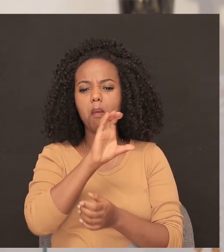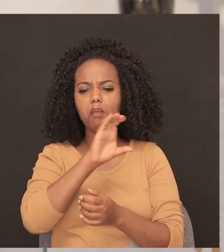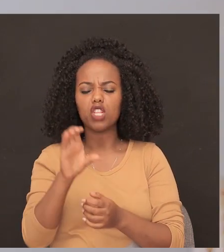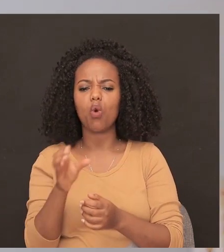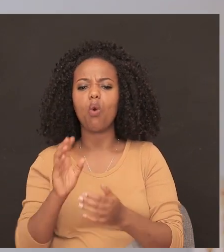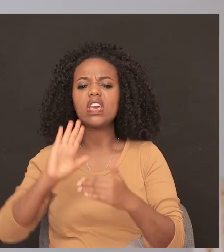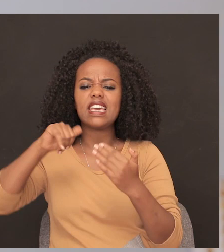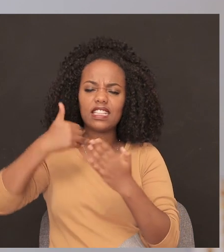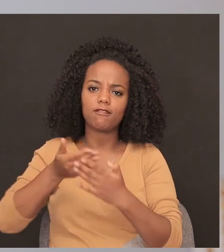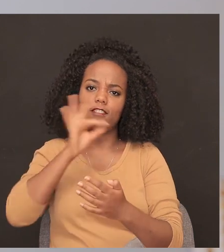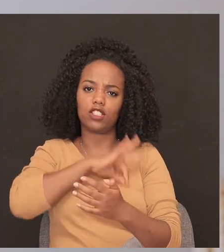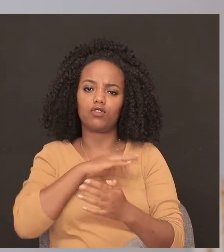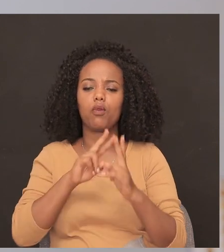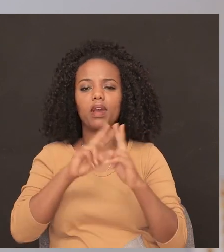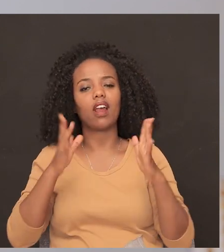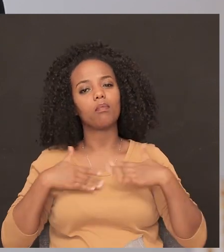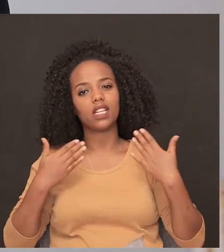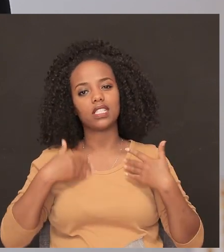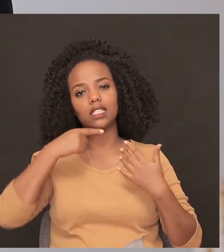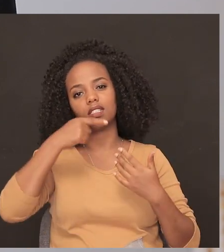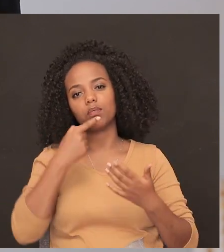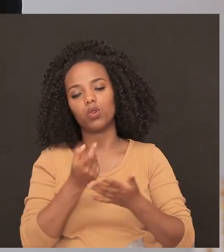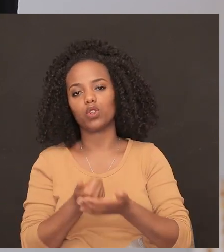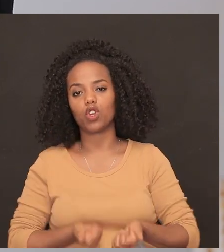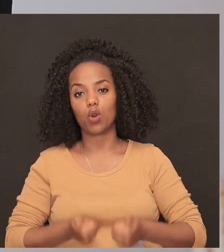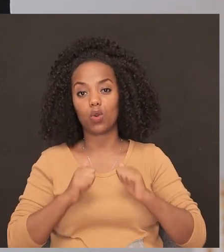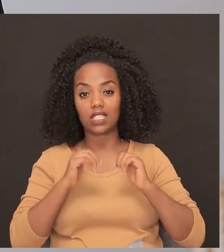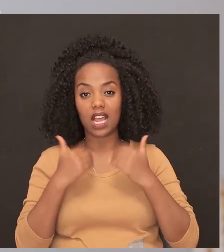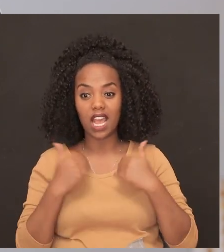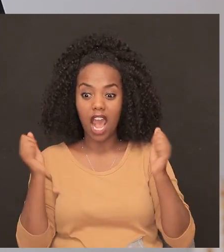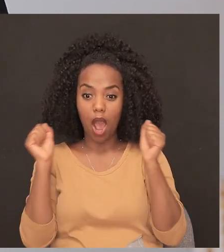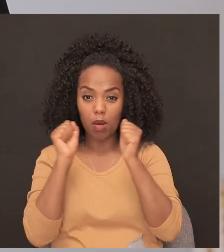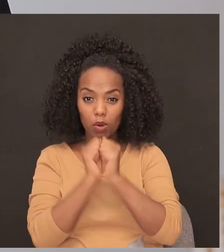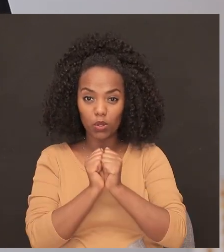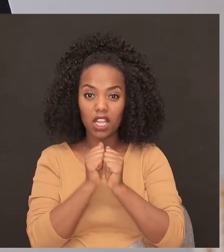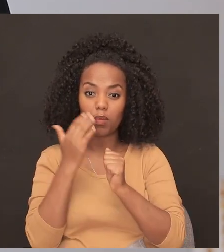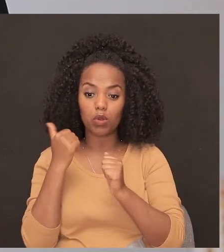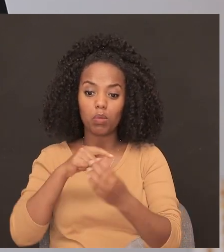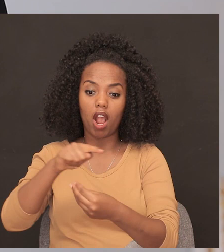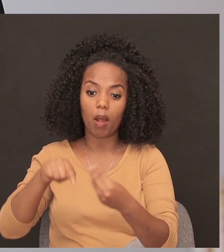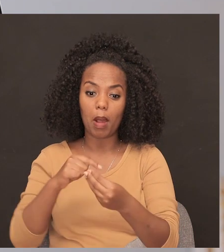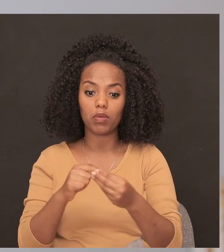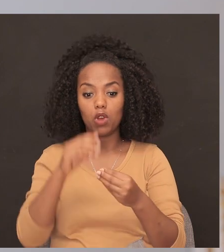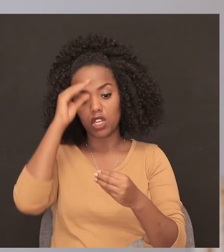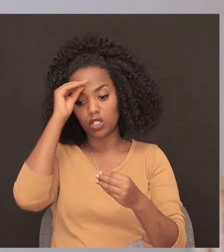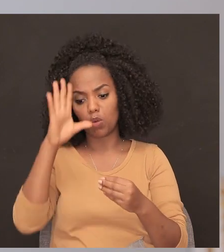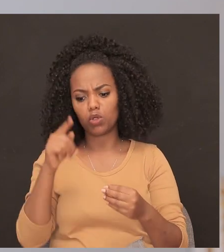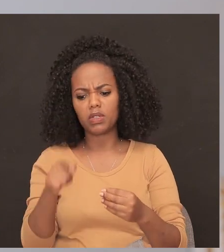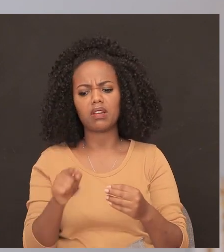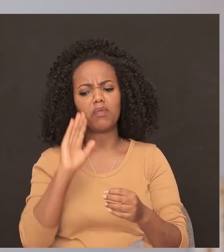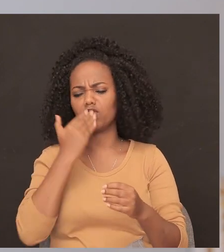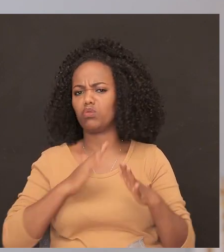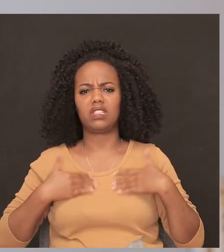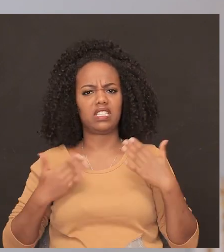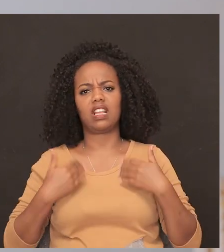100 እጥፍ አትርፎ በጣም ደስ ብሎት እየኖረ ሳለ አብረውት የነበሩት አካባቢው የነበሩት ሰዎች ግን በዛ በፍጹም